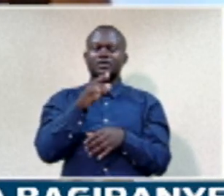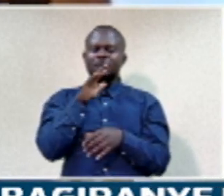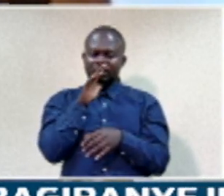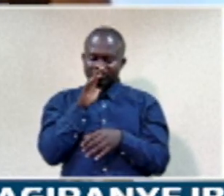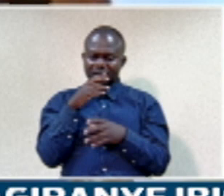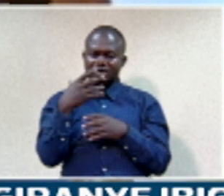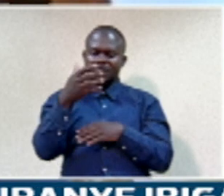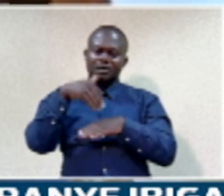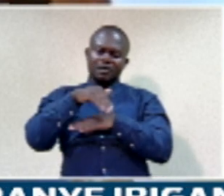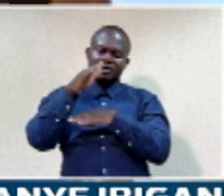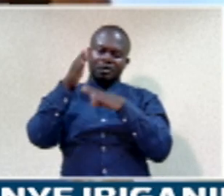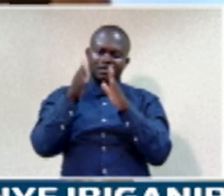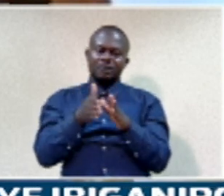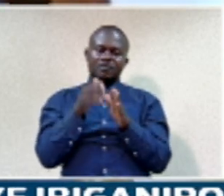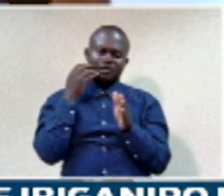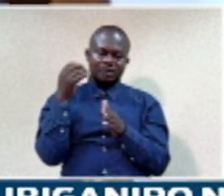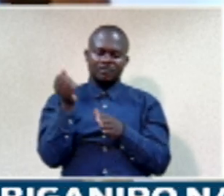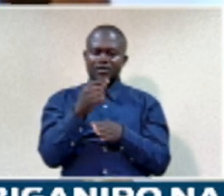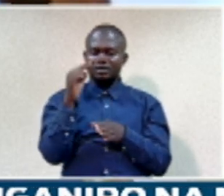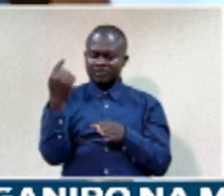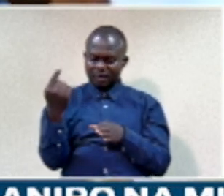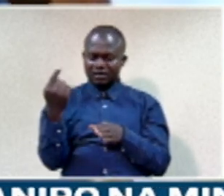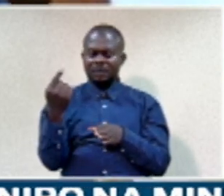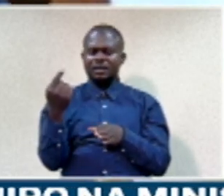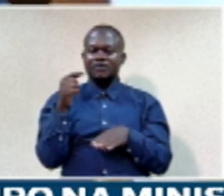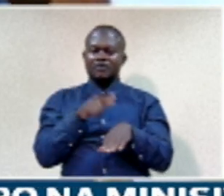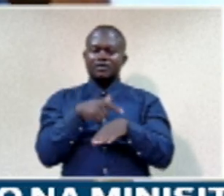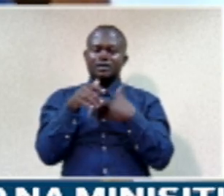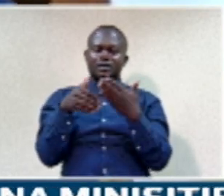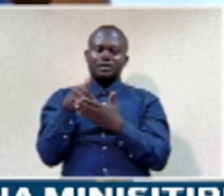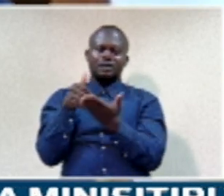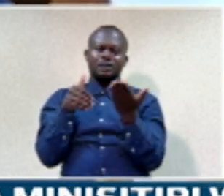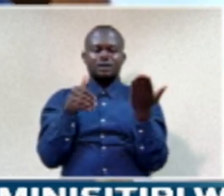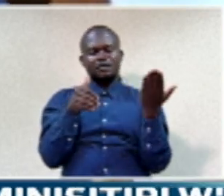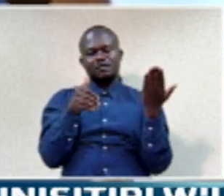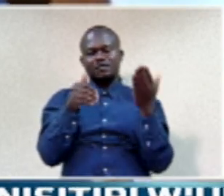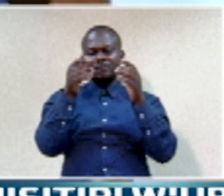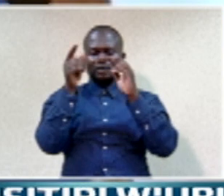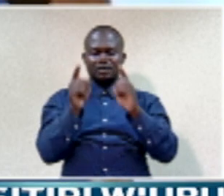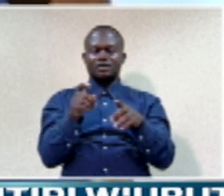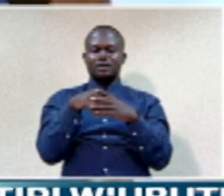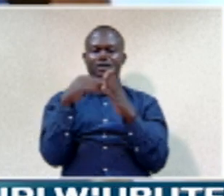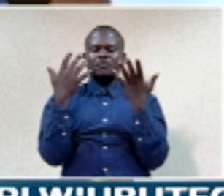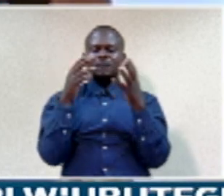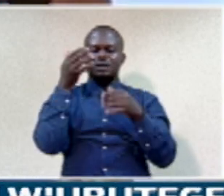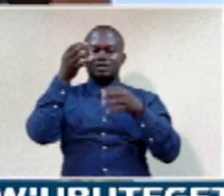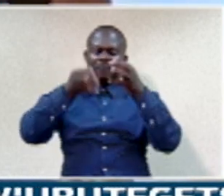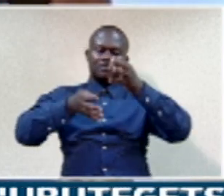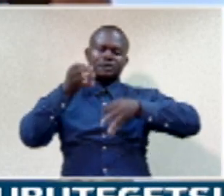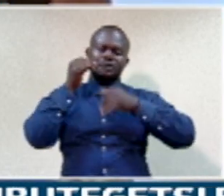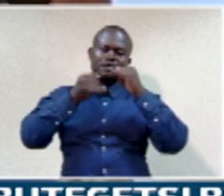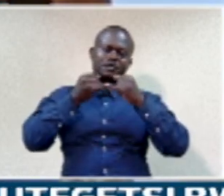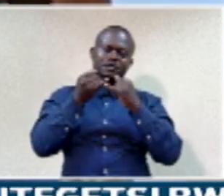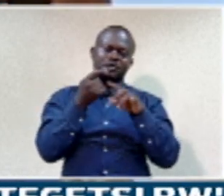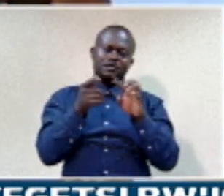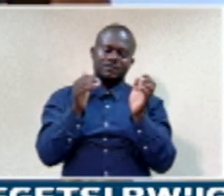rusha dere y'ukwezi kumwe ni dere kugezwa mu maboko ubucamaza mpuzamahanga ubundi